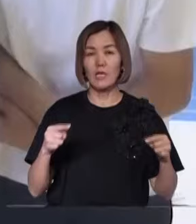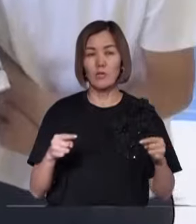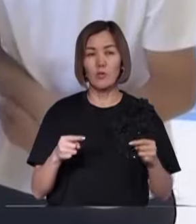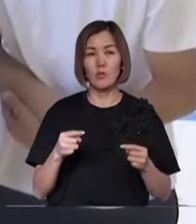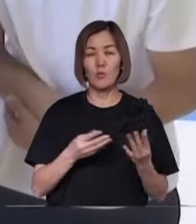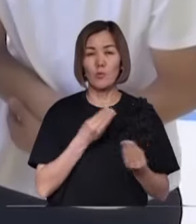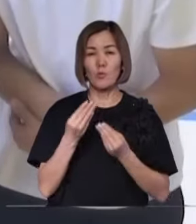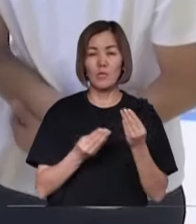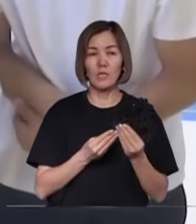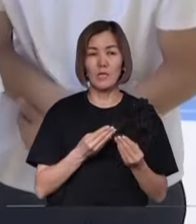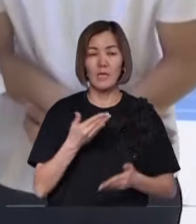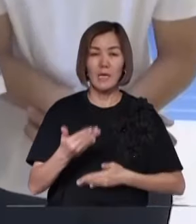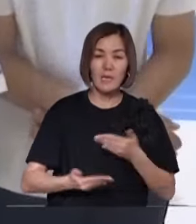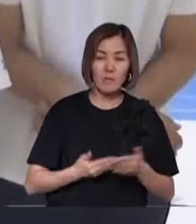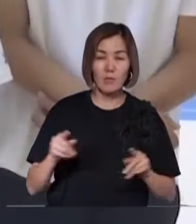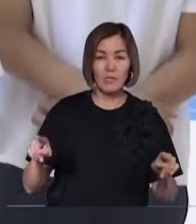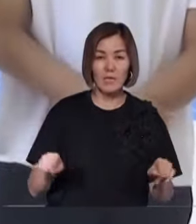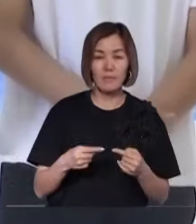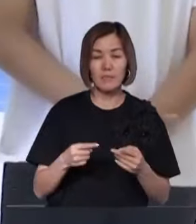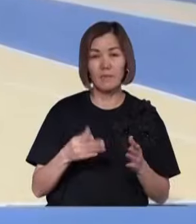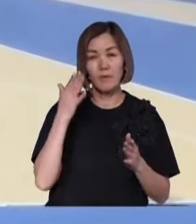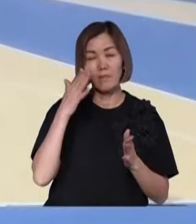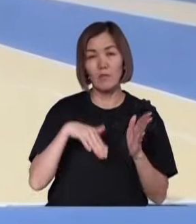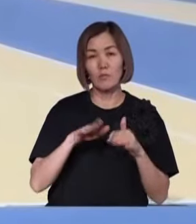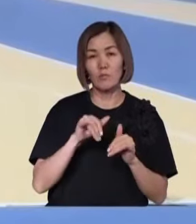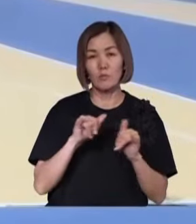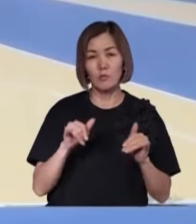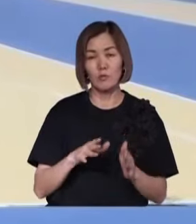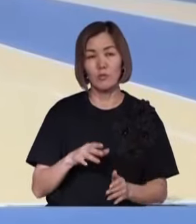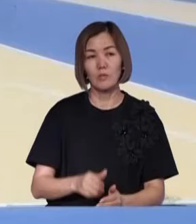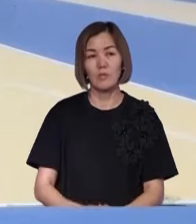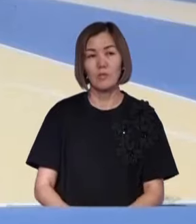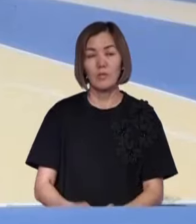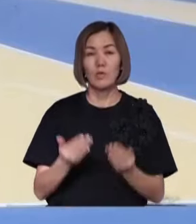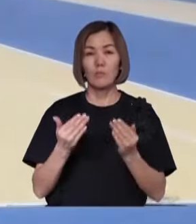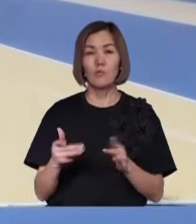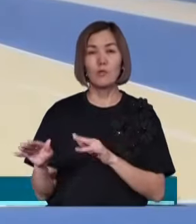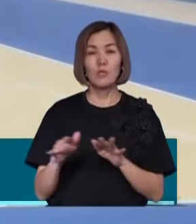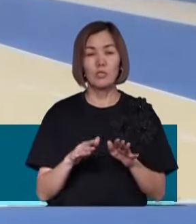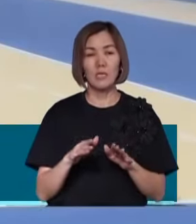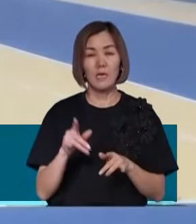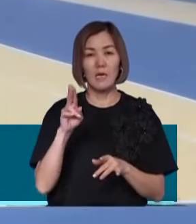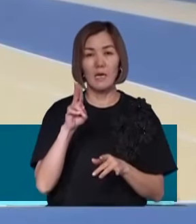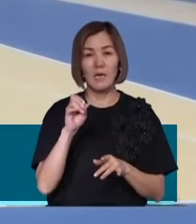бар балалардың қимыл қозғалысын қалыптастырып, қабілетін арттырады. Бүгінгі іс-шараға біз